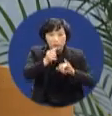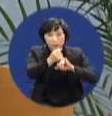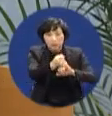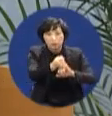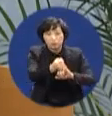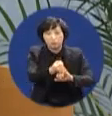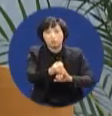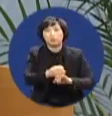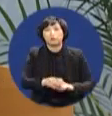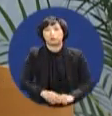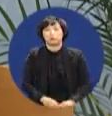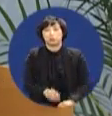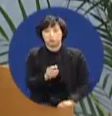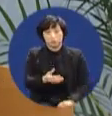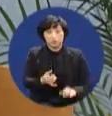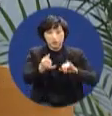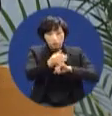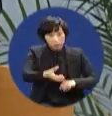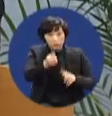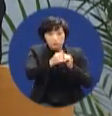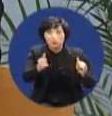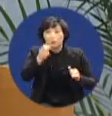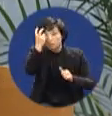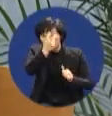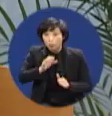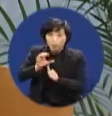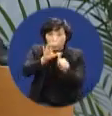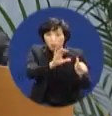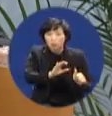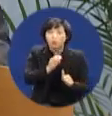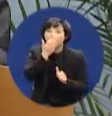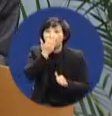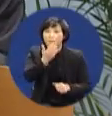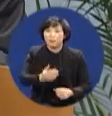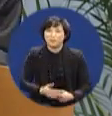약속을 가진 자는 그 보호를 받는 거예요. 예,